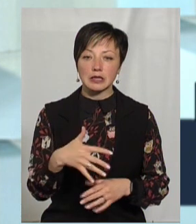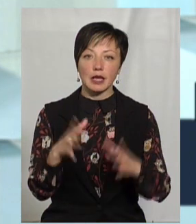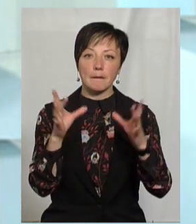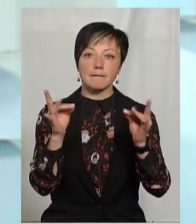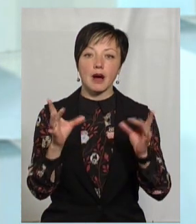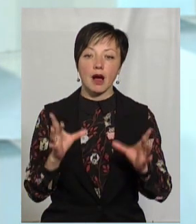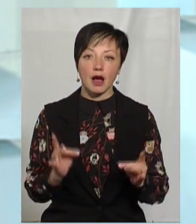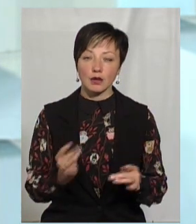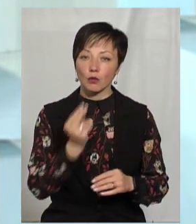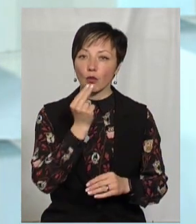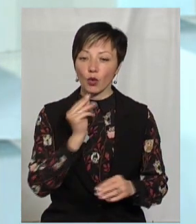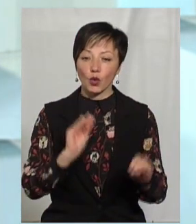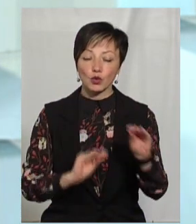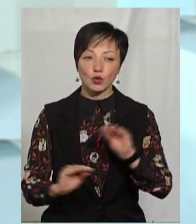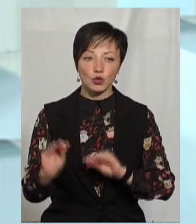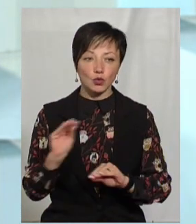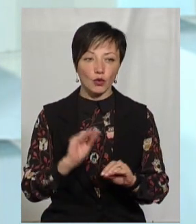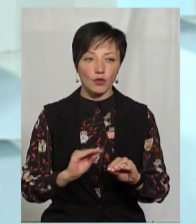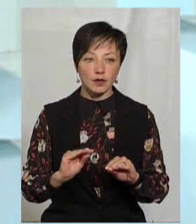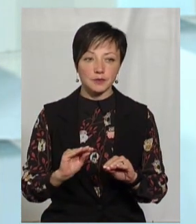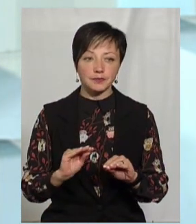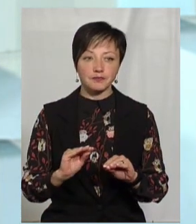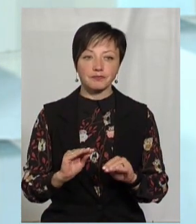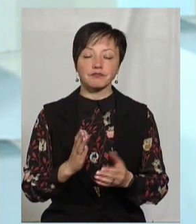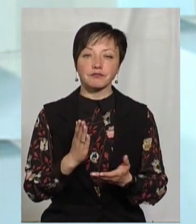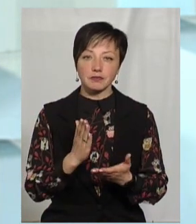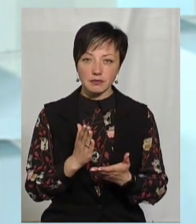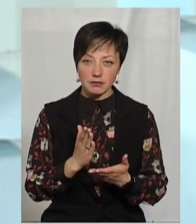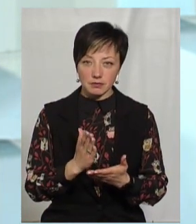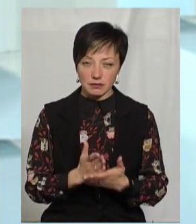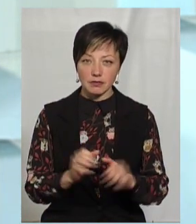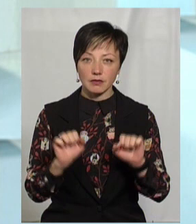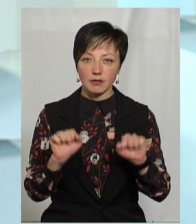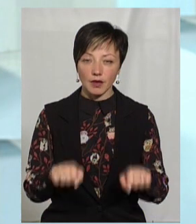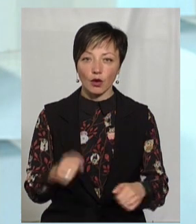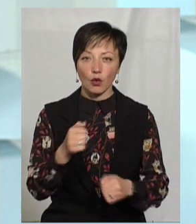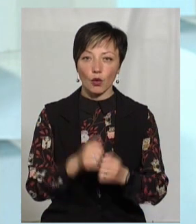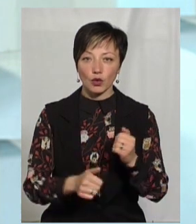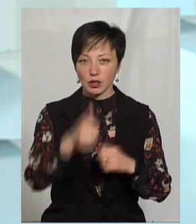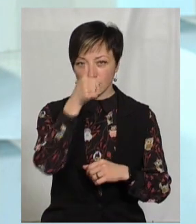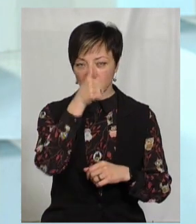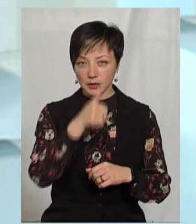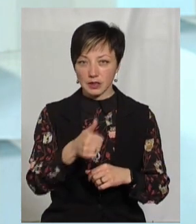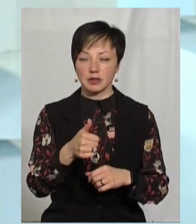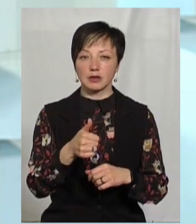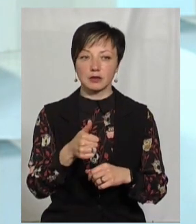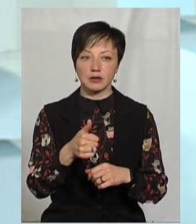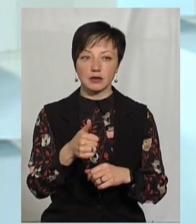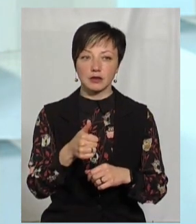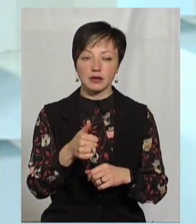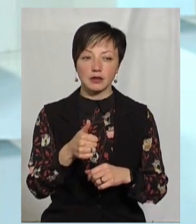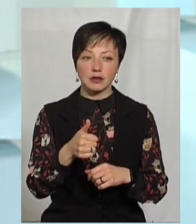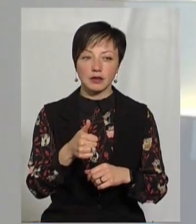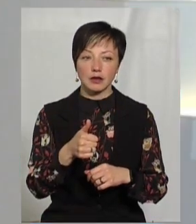пакетів продуктових, котрі ми мали змогу кожен місяць, і